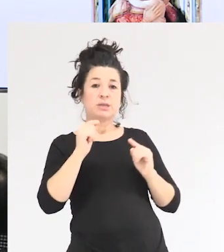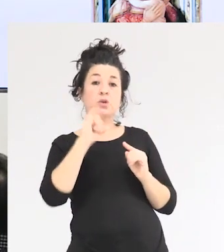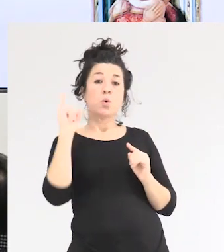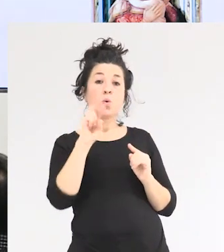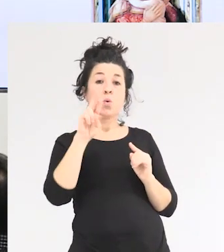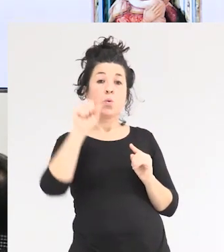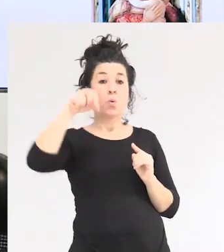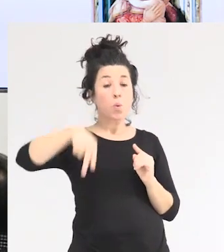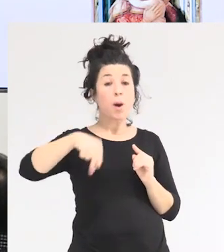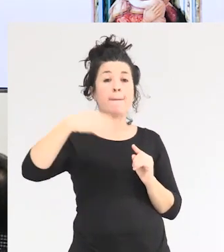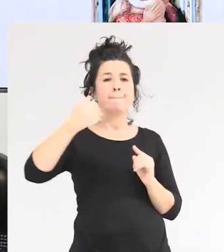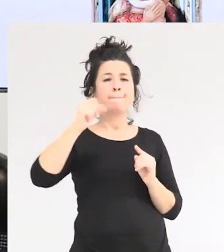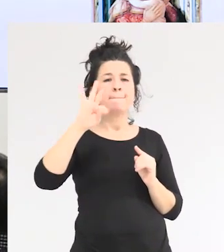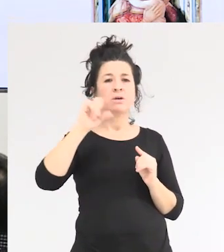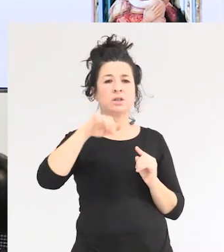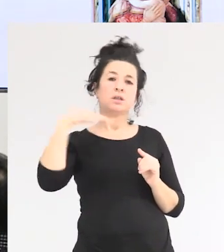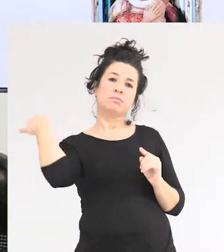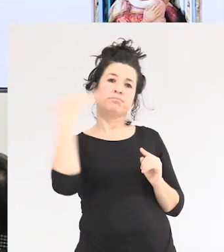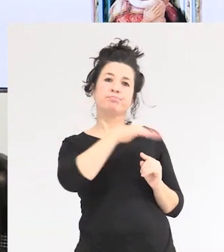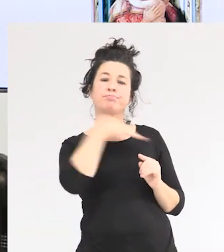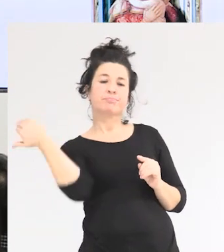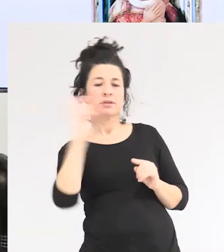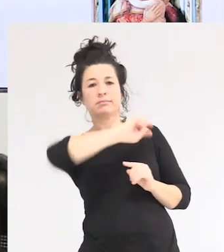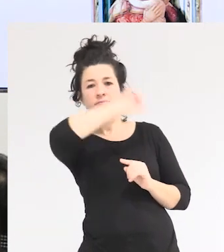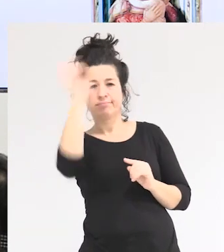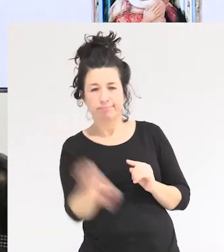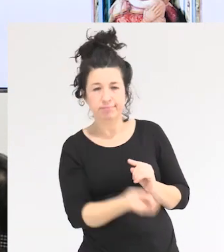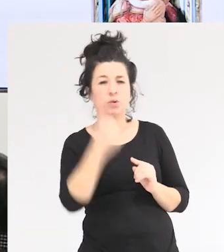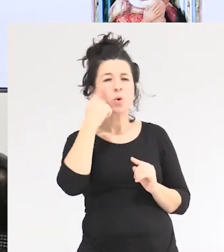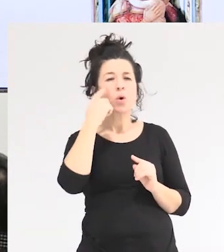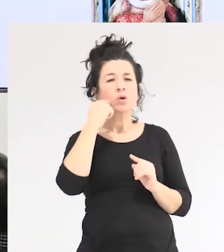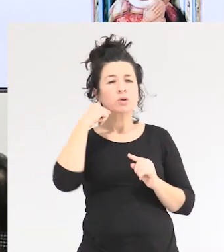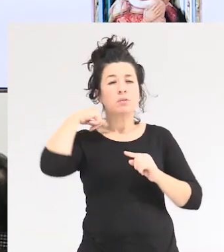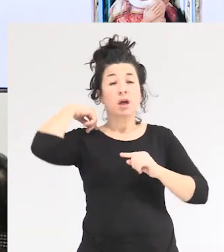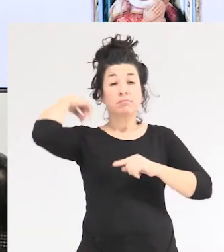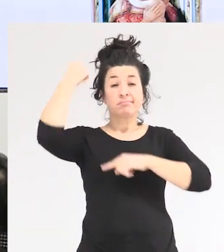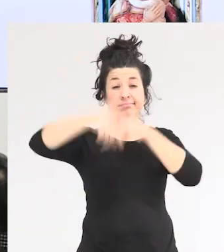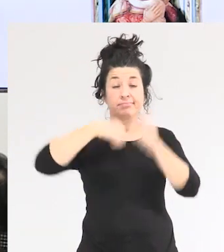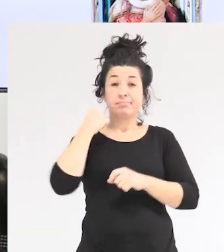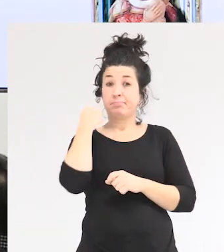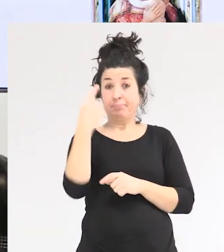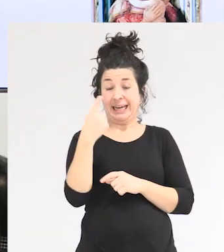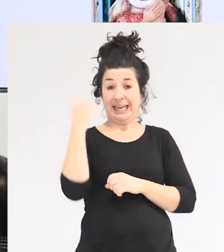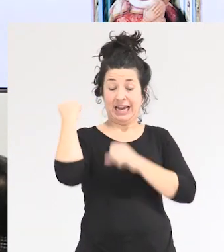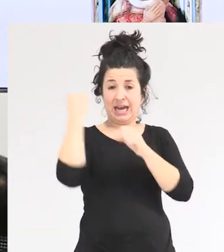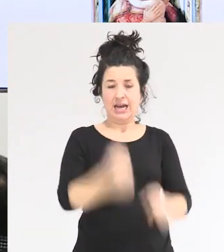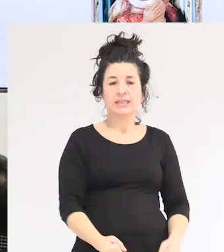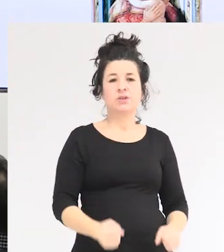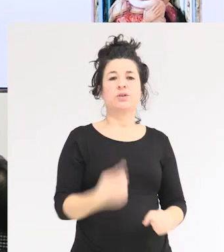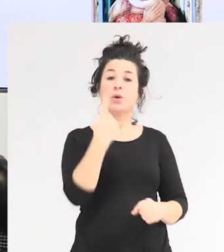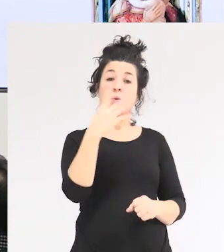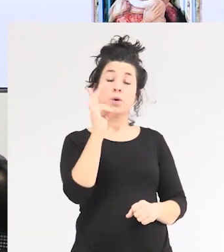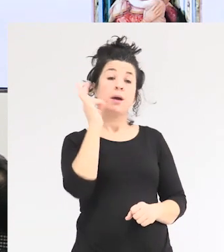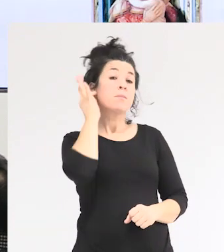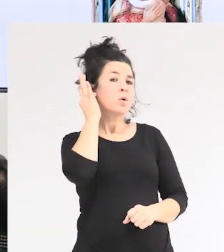eta badago hori, bai? Milaka urte daukan tradizio bada. Beraz, emakume sexuala dena ama ez da, ez